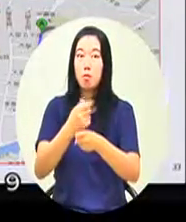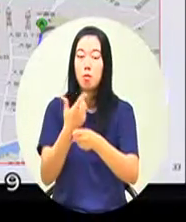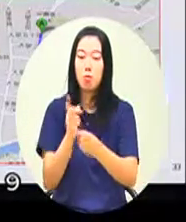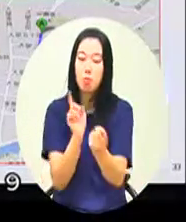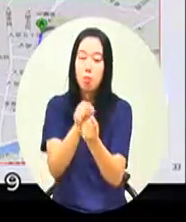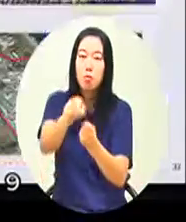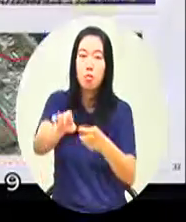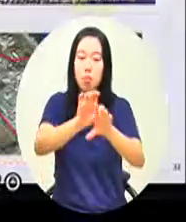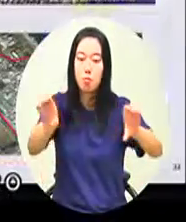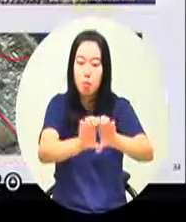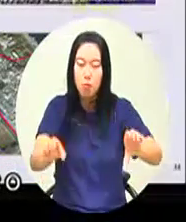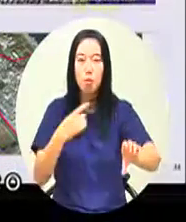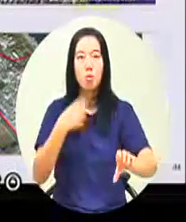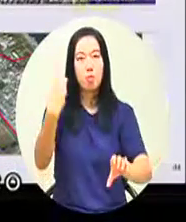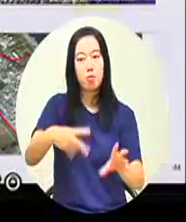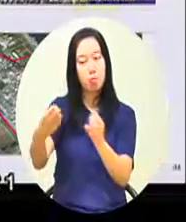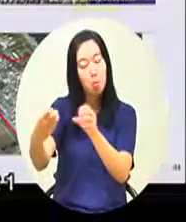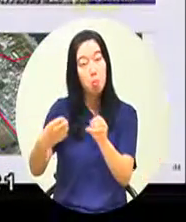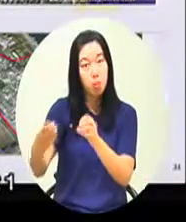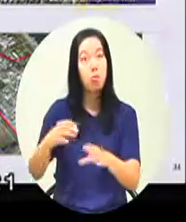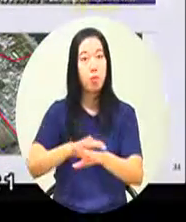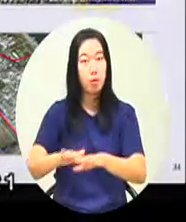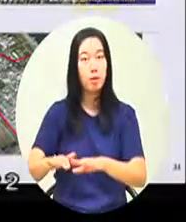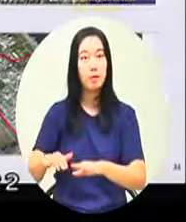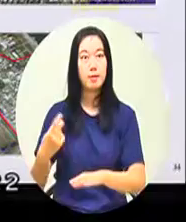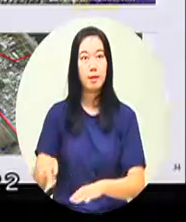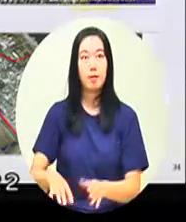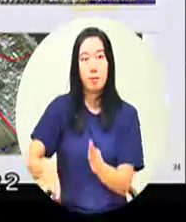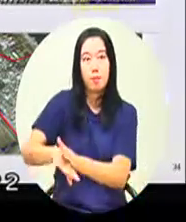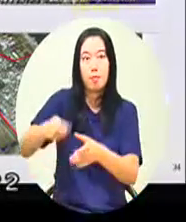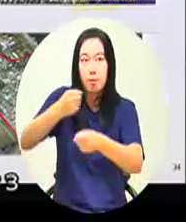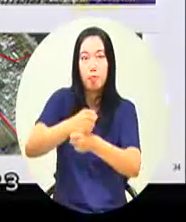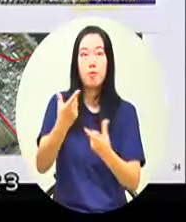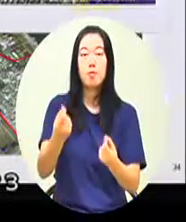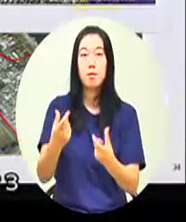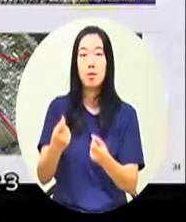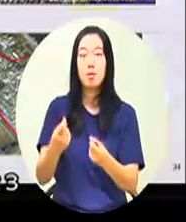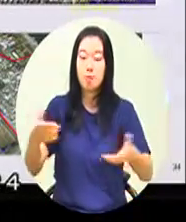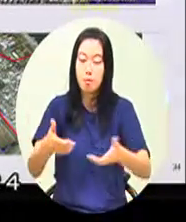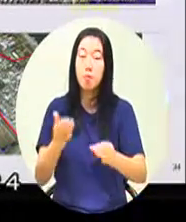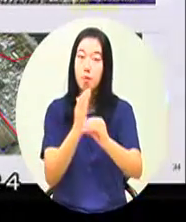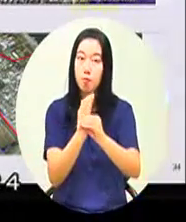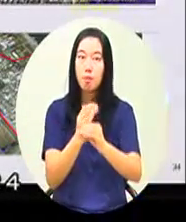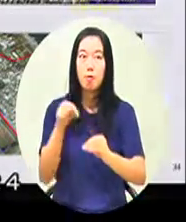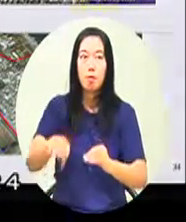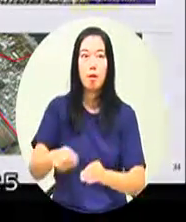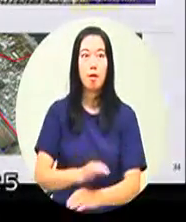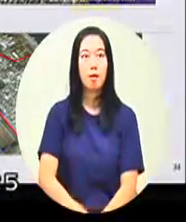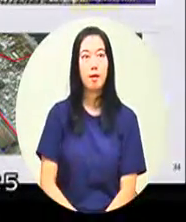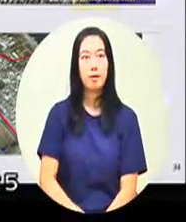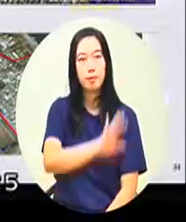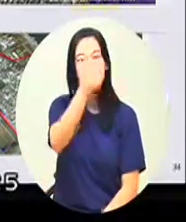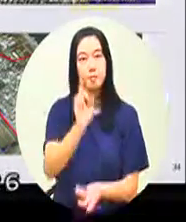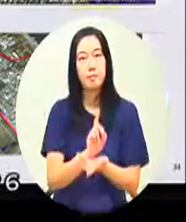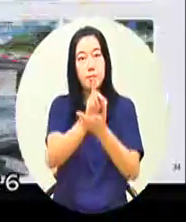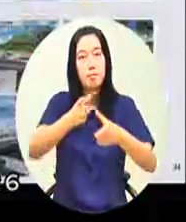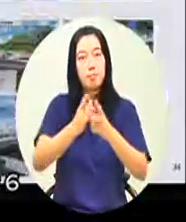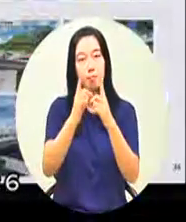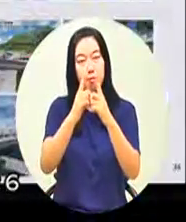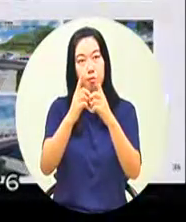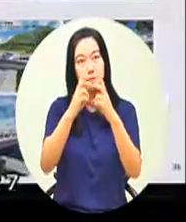调。下一页。那右昌元帅庙这个也在施工中，那天圣宫这个也在年底会完成。下